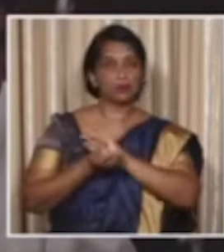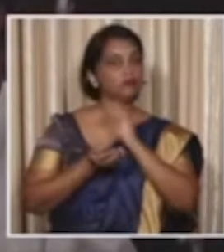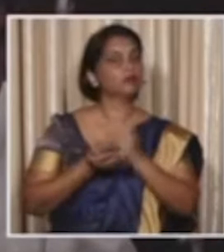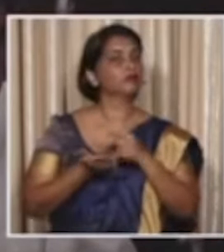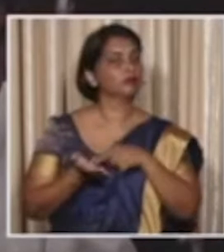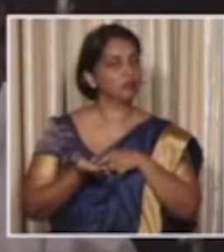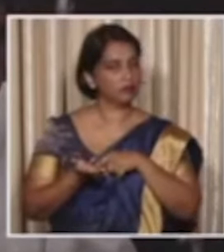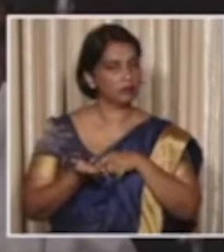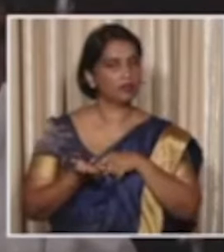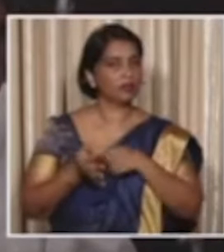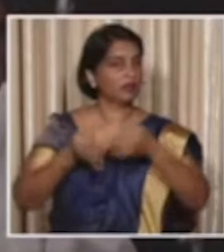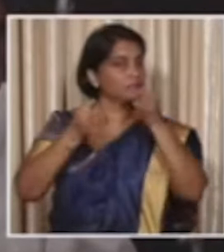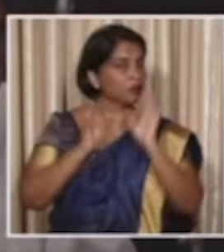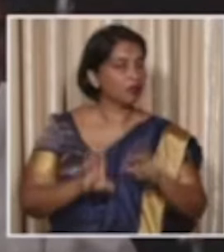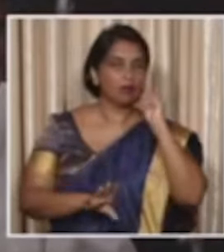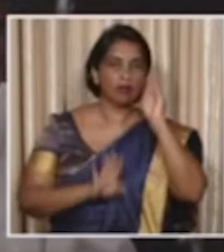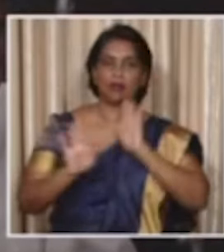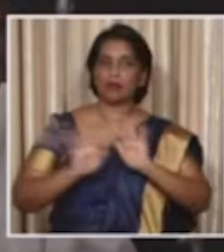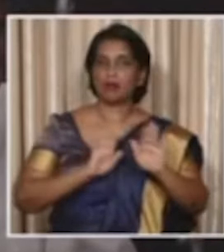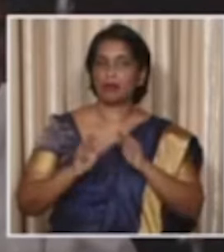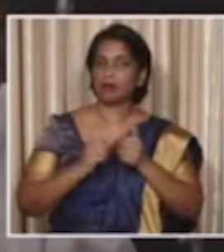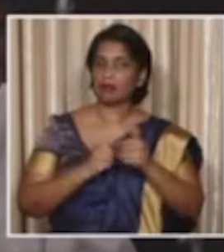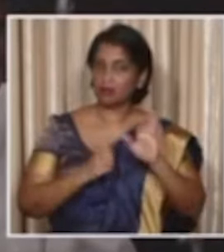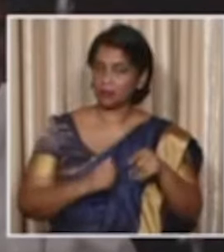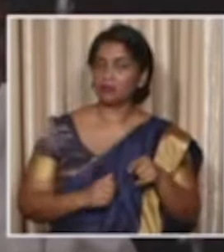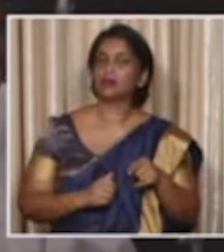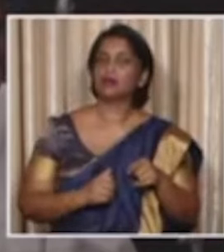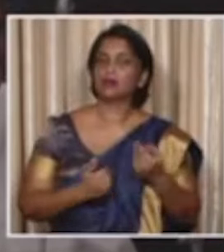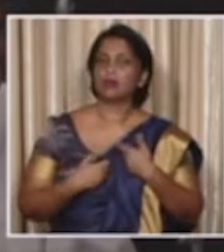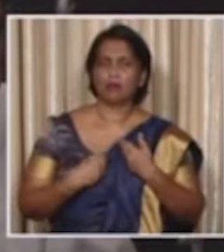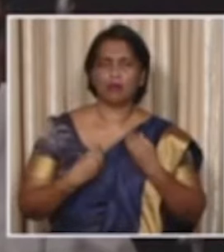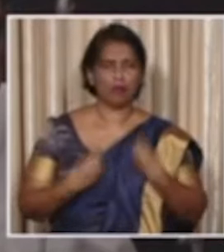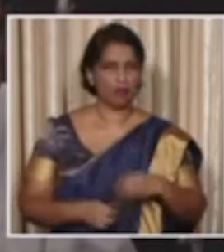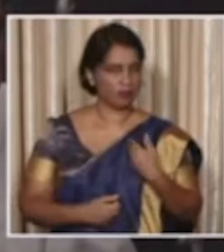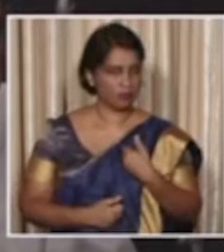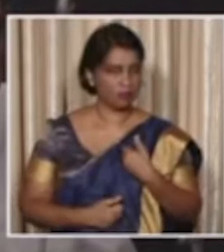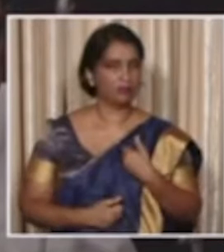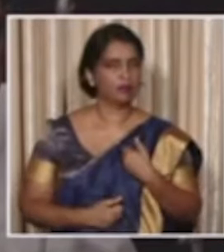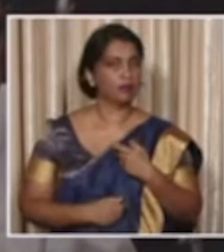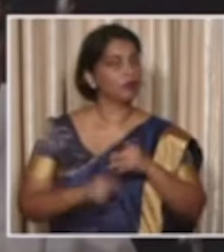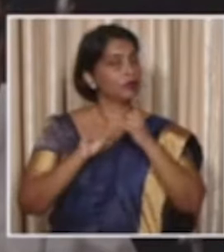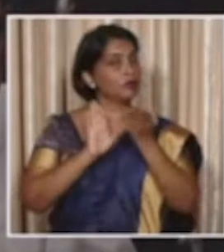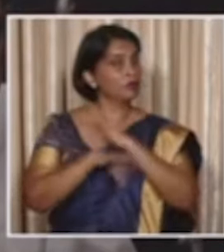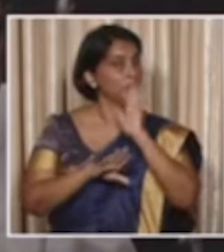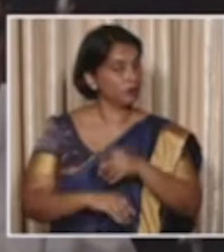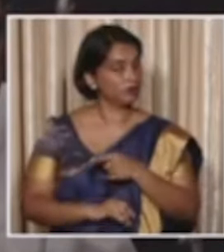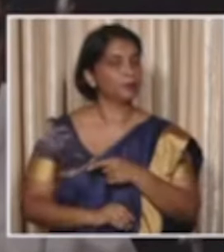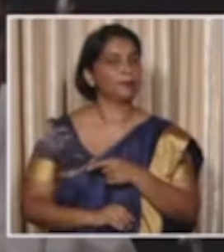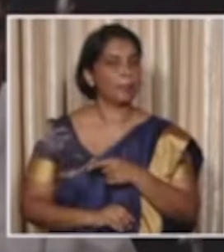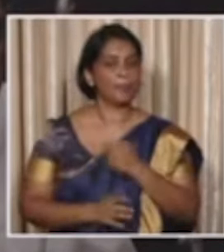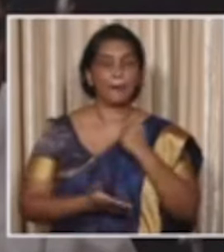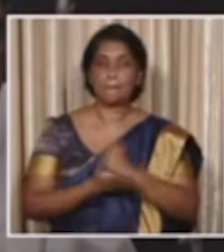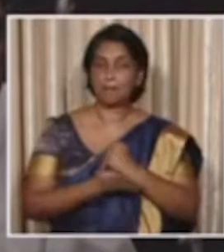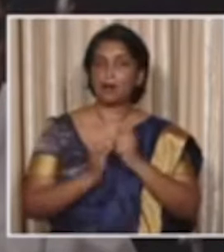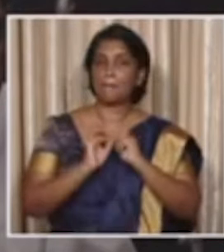ප්‍රමාණය නිවැරදිව කළමනාකරණය කර ගැනීමට අපහසුත් වීම. එදා පැවති මහා